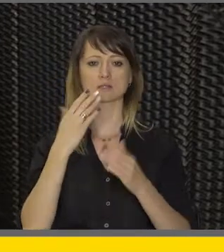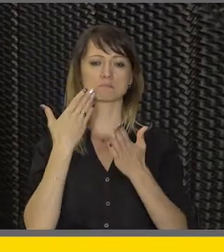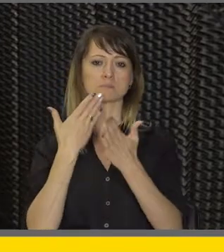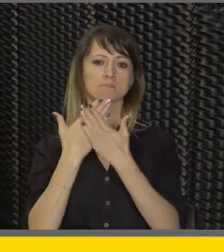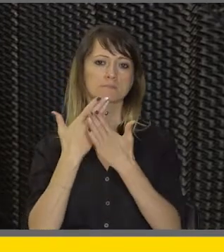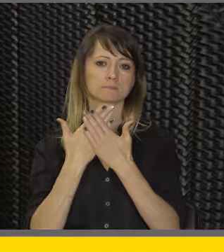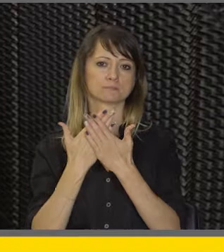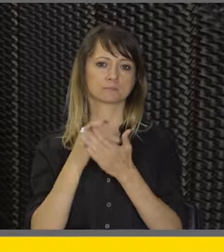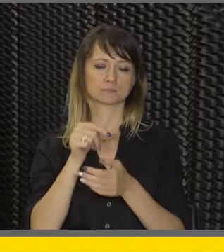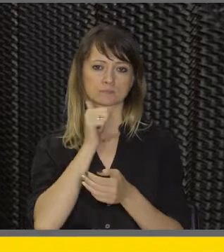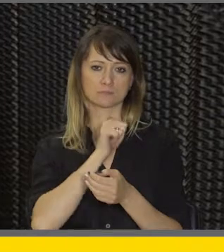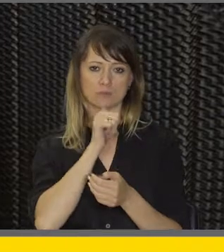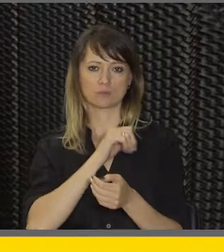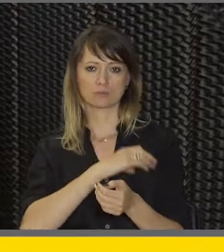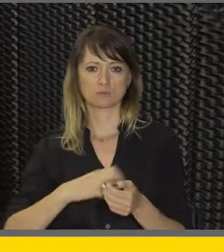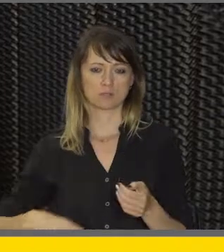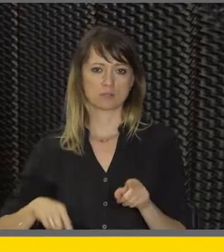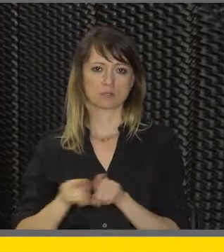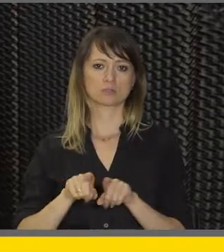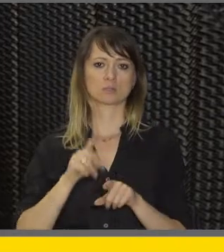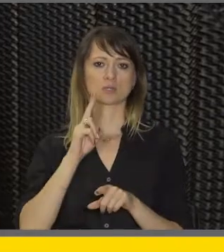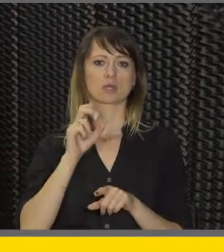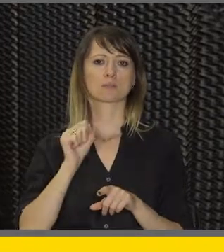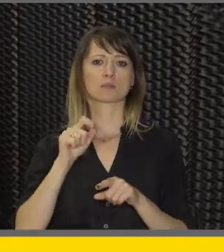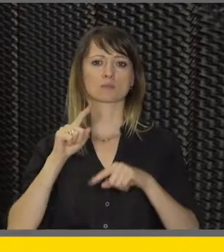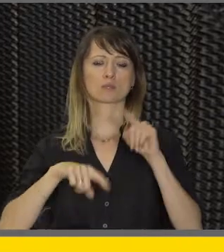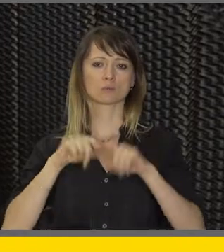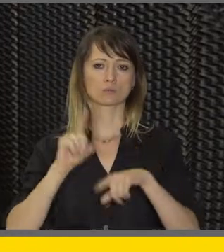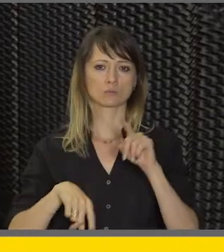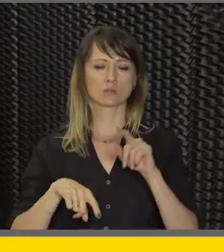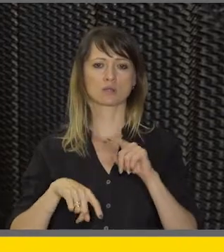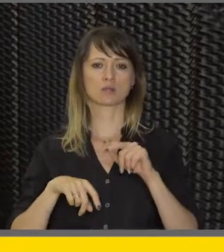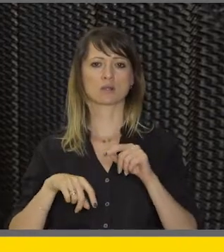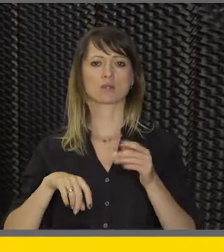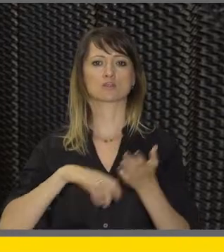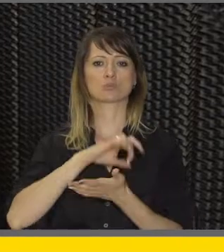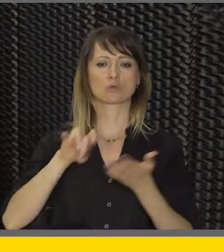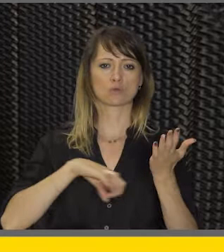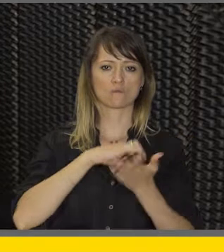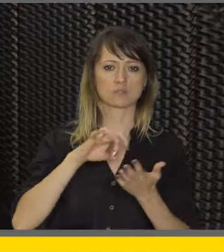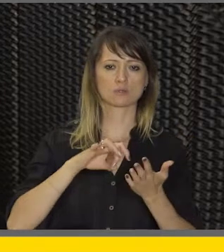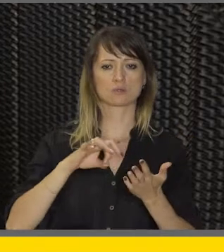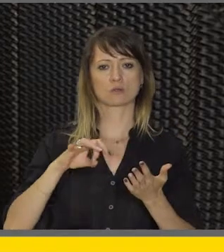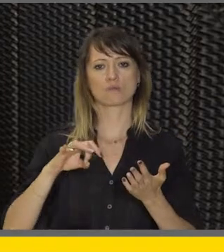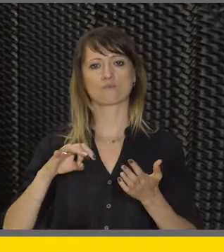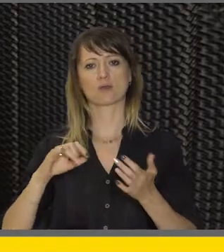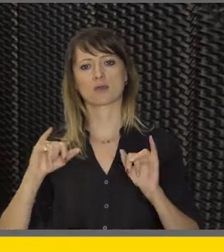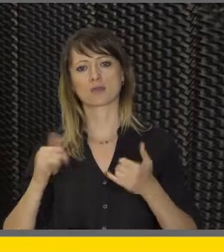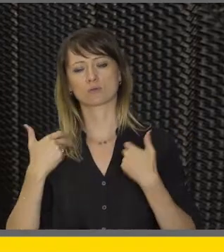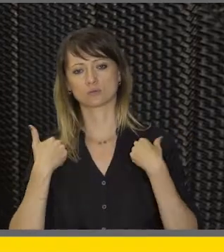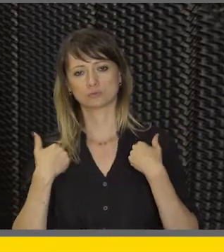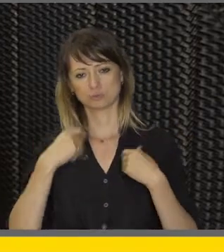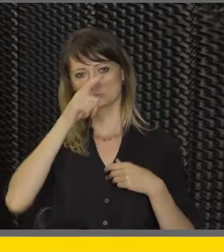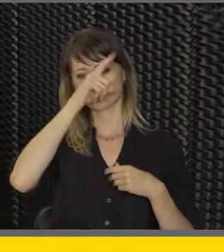zielonej gospodarce, jak kapitał naturalny, środowiskowa efektywność produkcji, środowiskowa jakość życia ludzi i polityki gospodarcze i